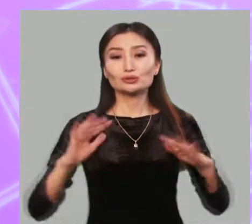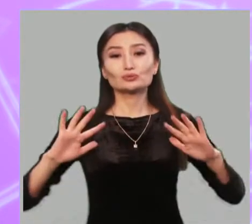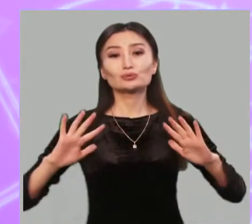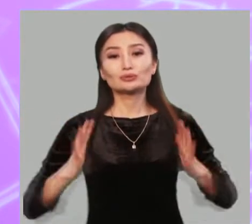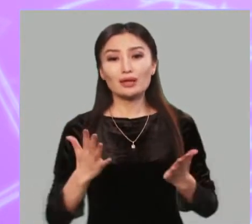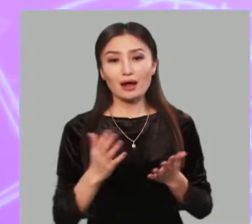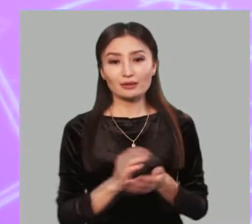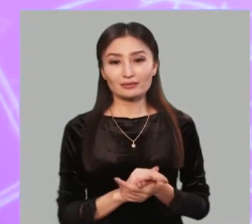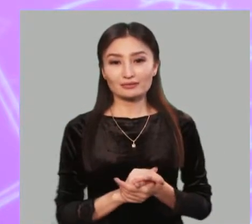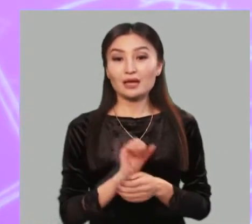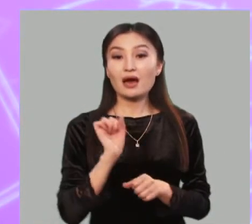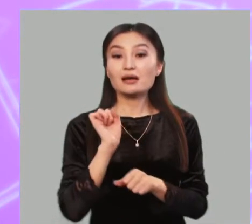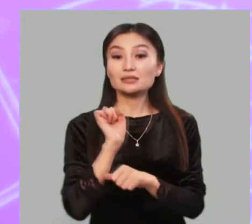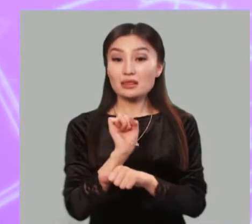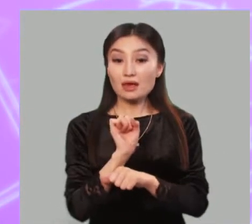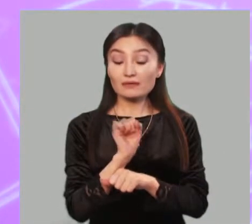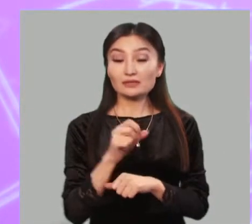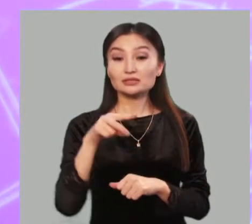устал.